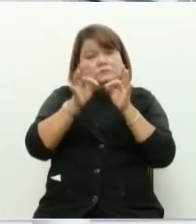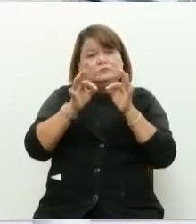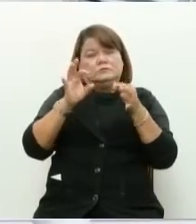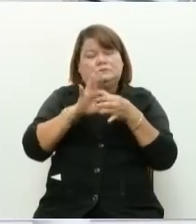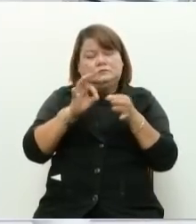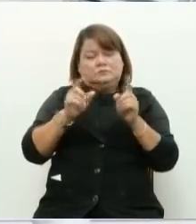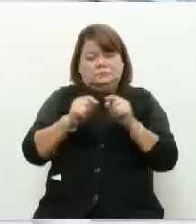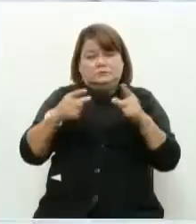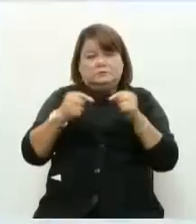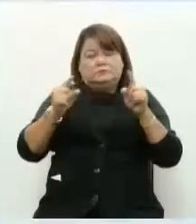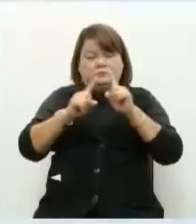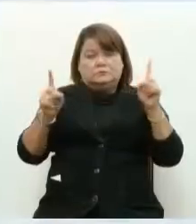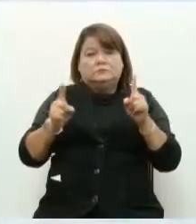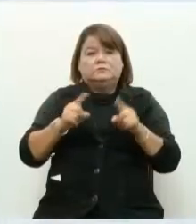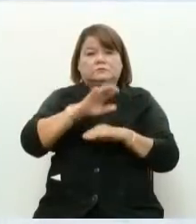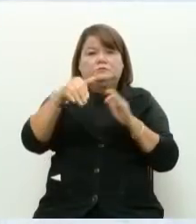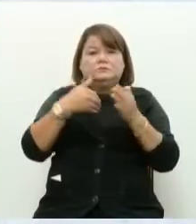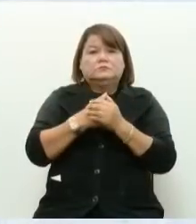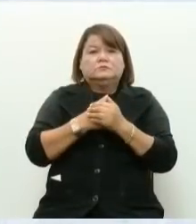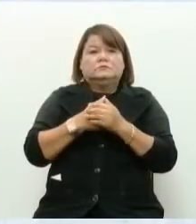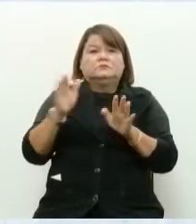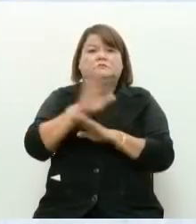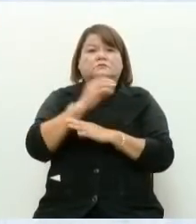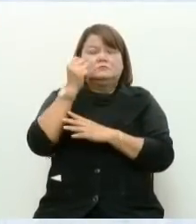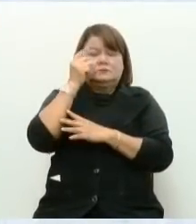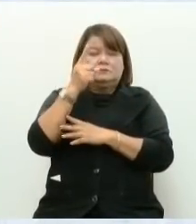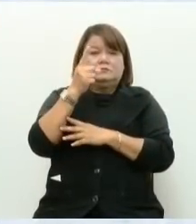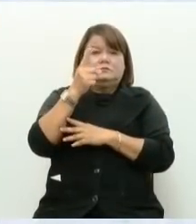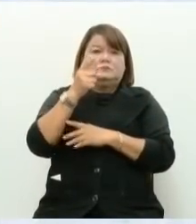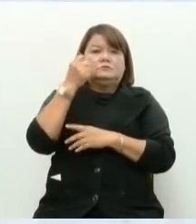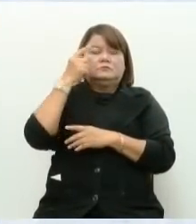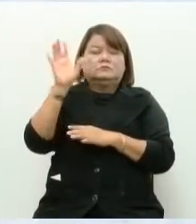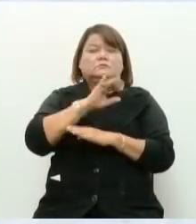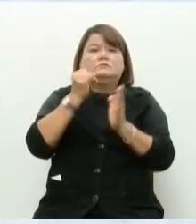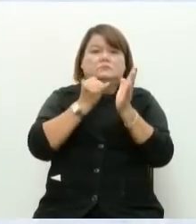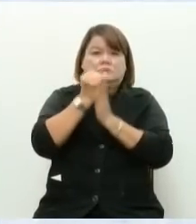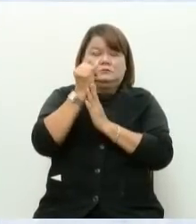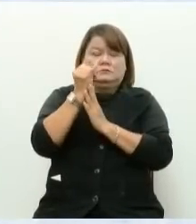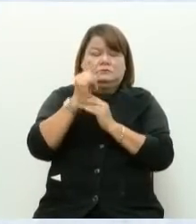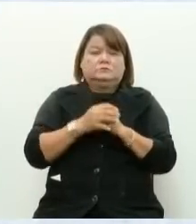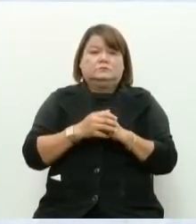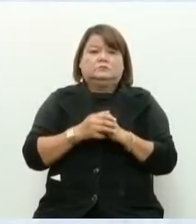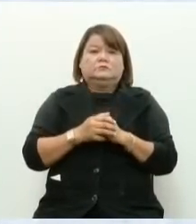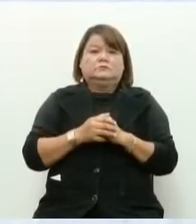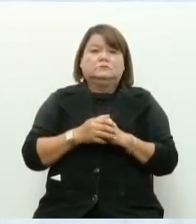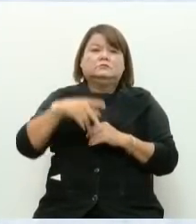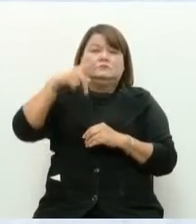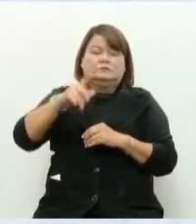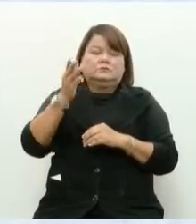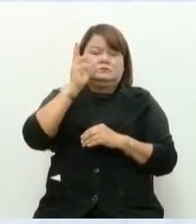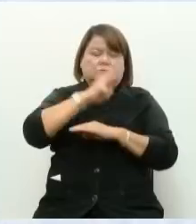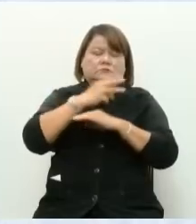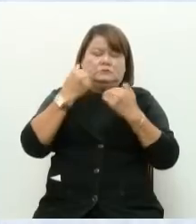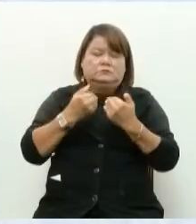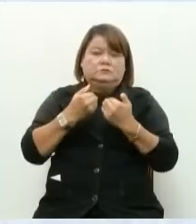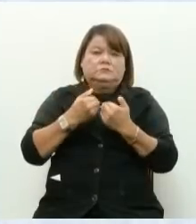หลายๆเรื่องที่พวกเราเองยังไม่เข้าใจหรือเข้าใจไม่ถูกต้องนะครับพุธเช้าวันนี้เข้าใจว่าจะม